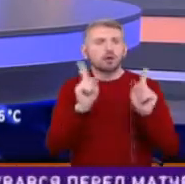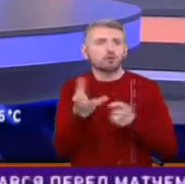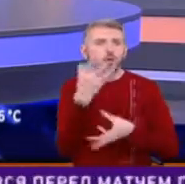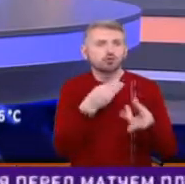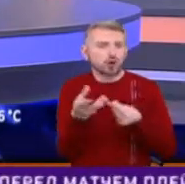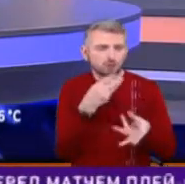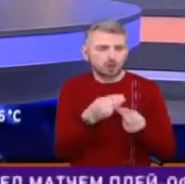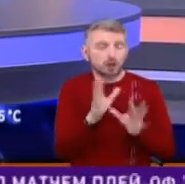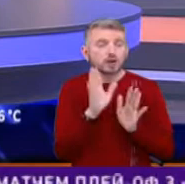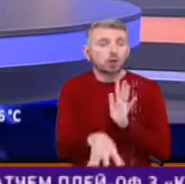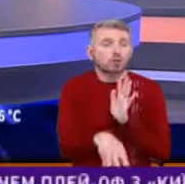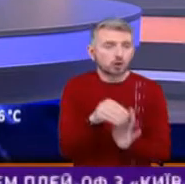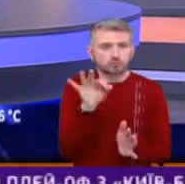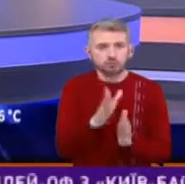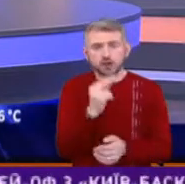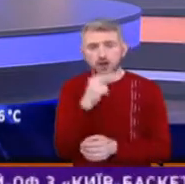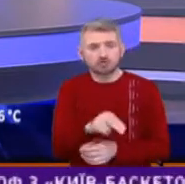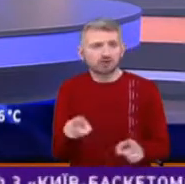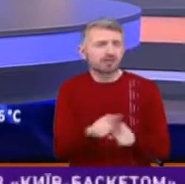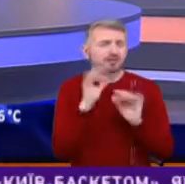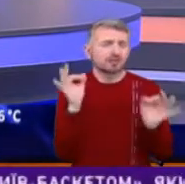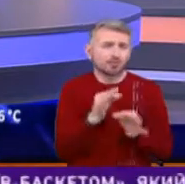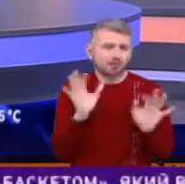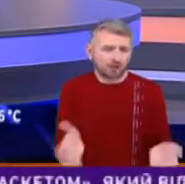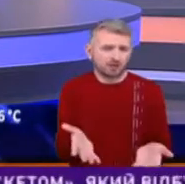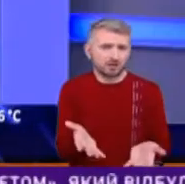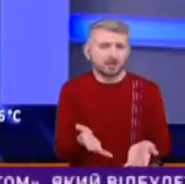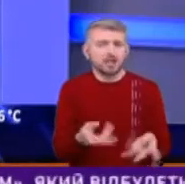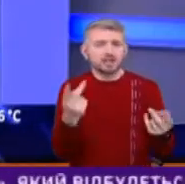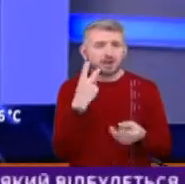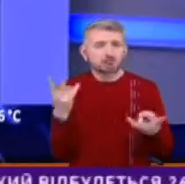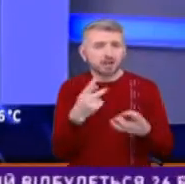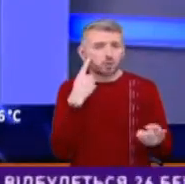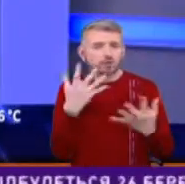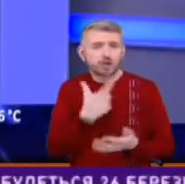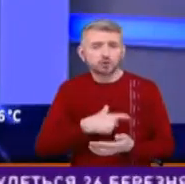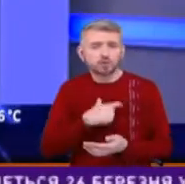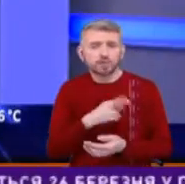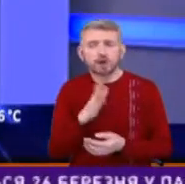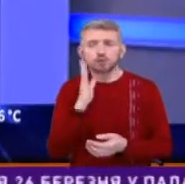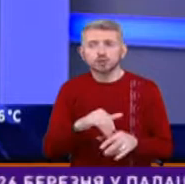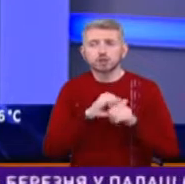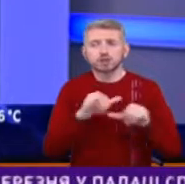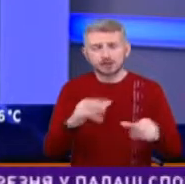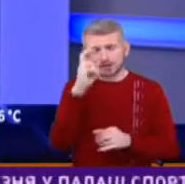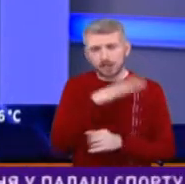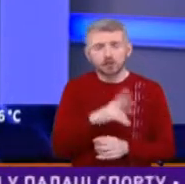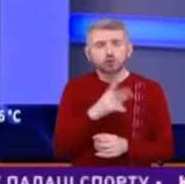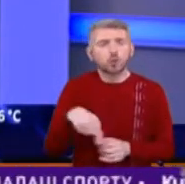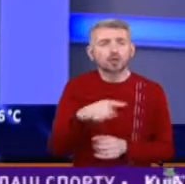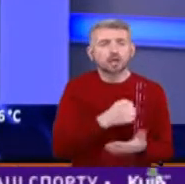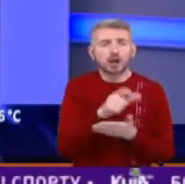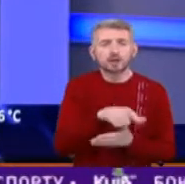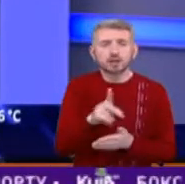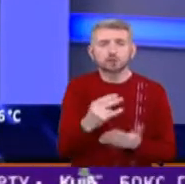от як тільки оберемо, стане краще. А воно так не буває. Тому завжди треба уявляти собі, як буде розгортатися країна, хто з тих кандидатів, які